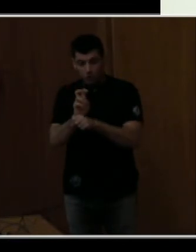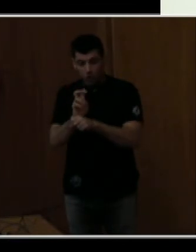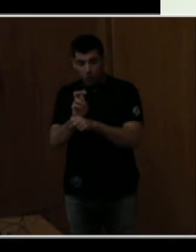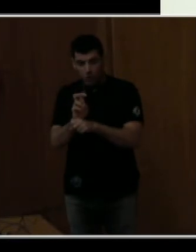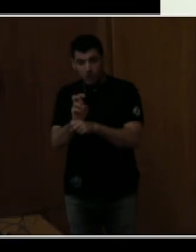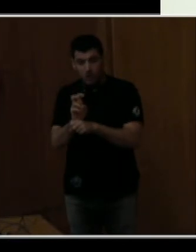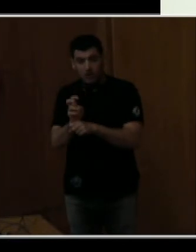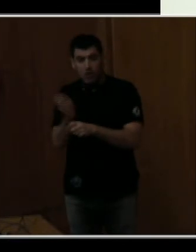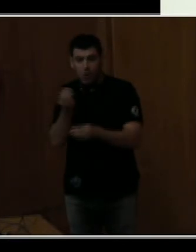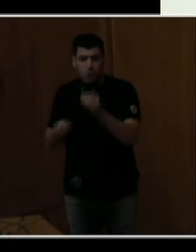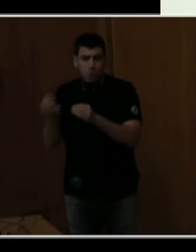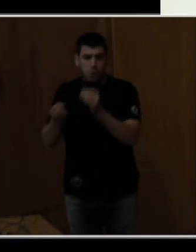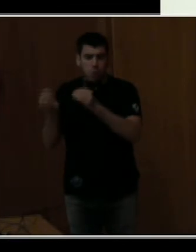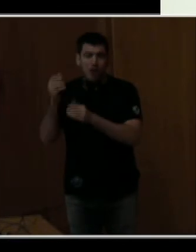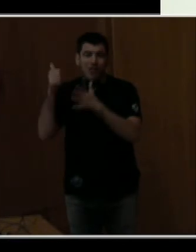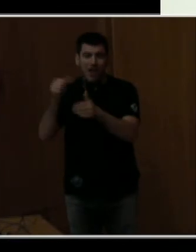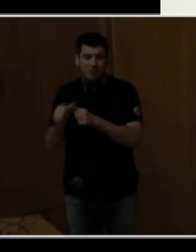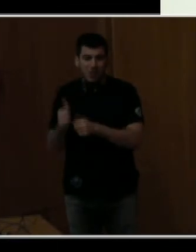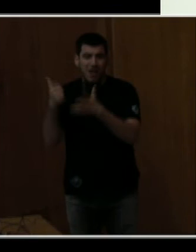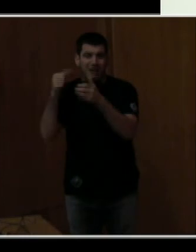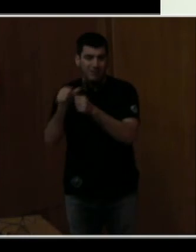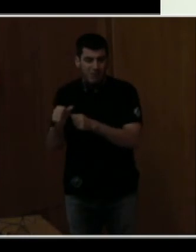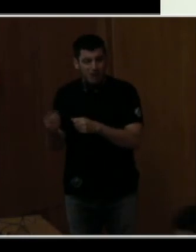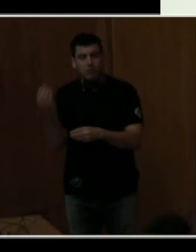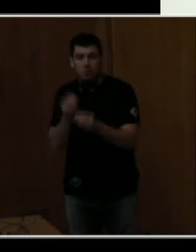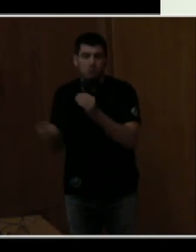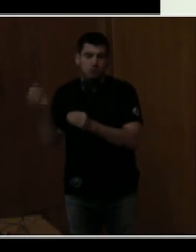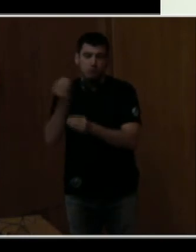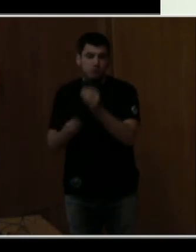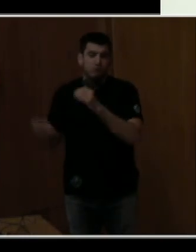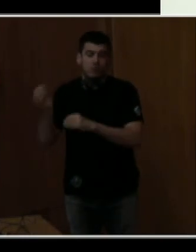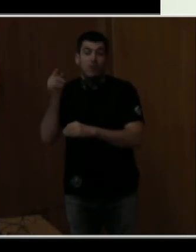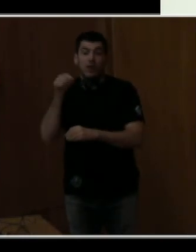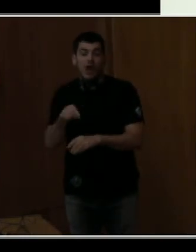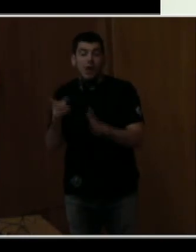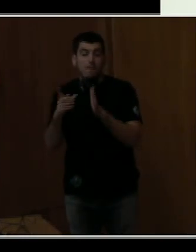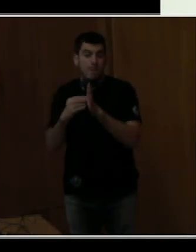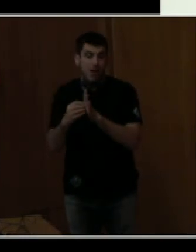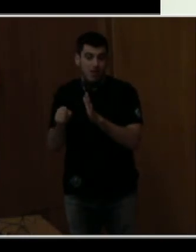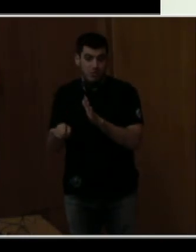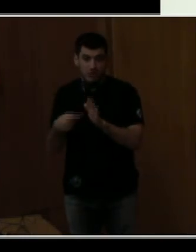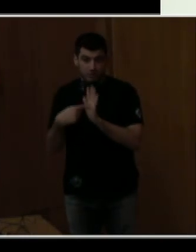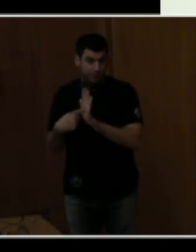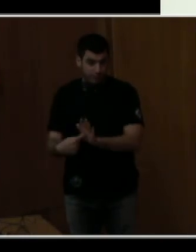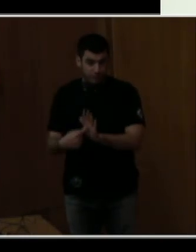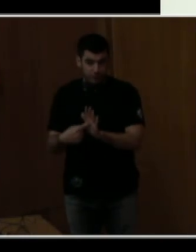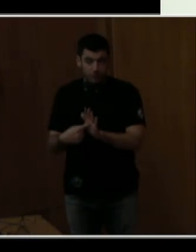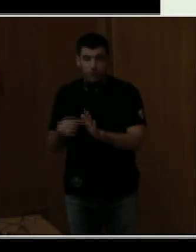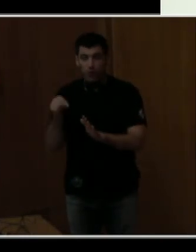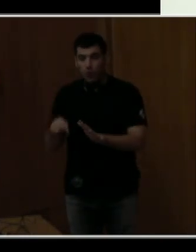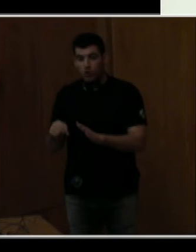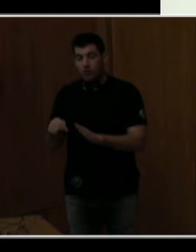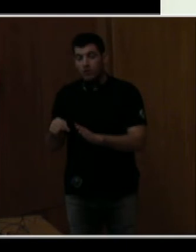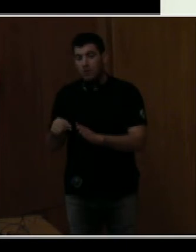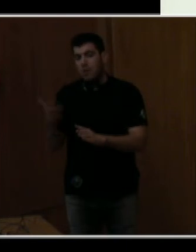κάθε 6 μήνες από το 1992. Και ένα χαρακτηριστικό παράδειγμα είναι ότι οι ταχύτητες που είχαμε